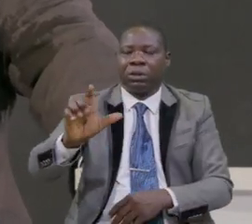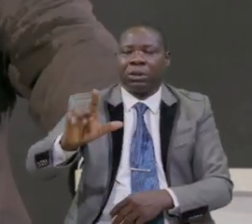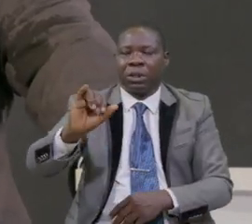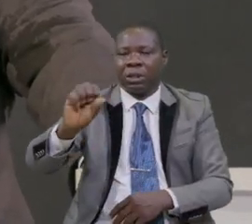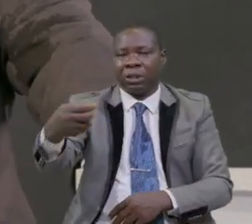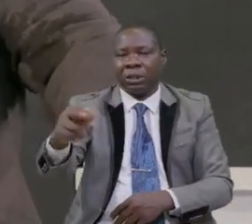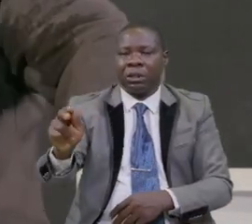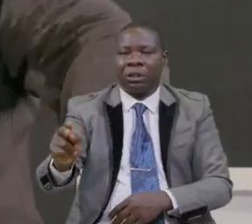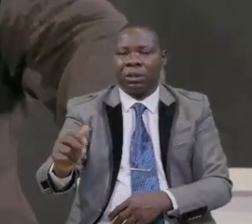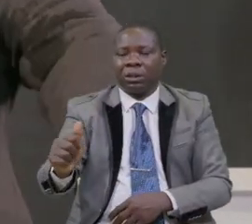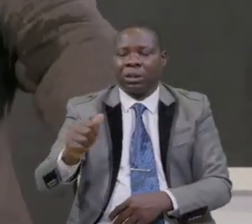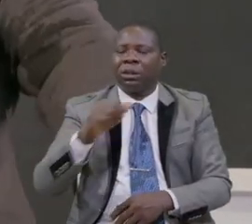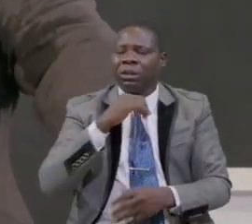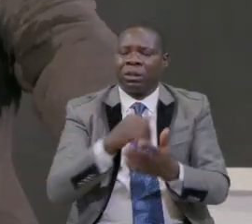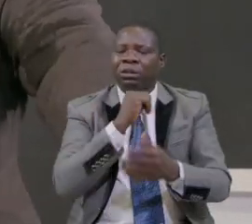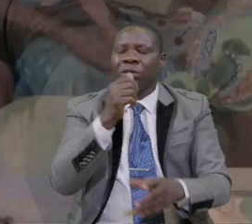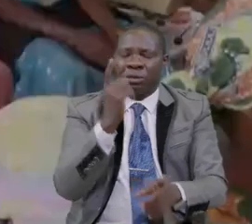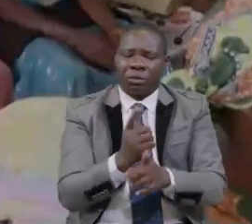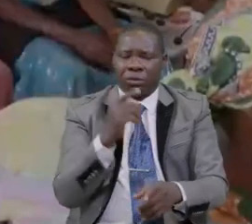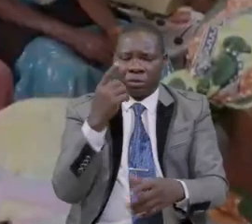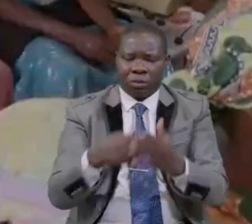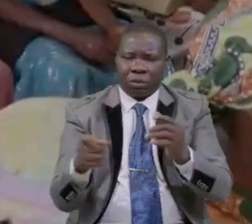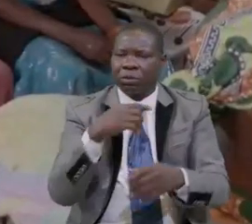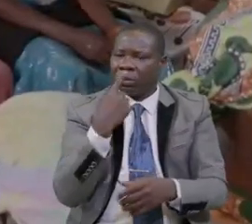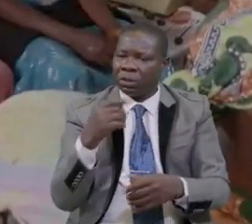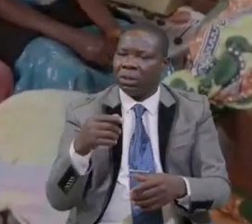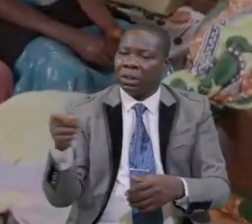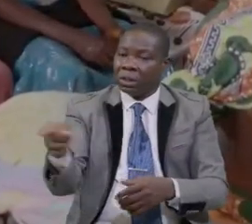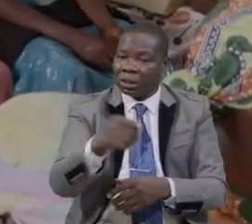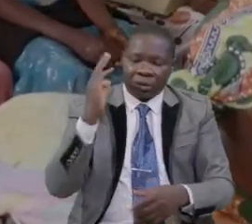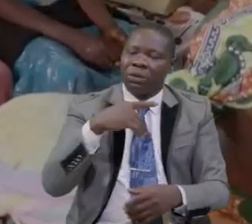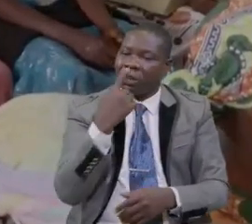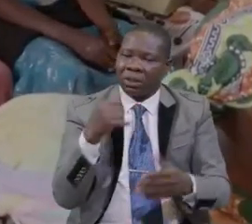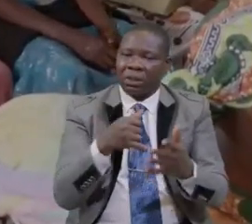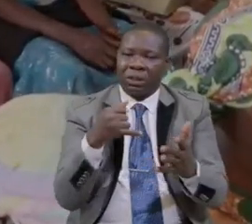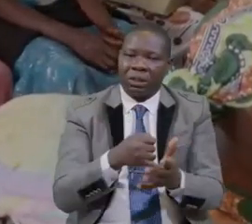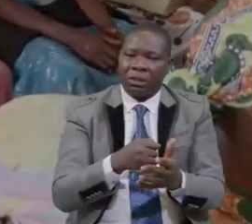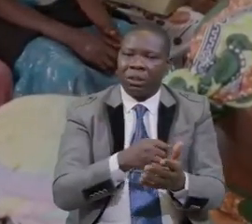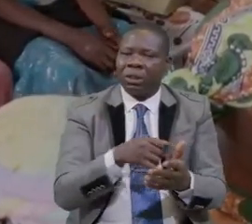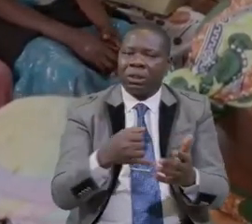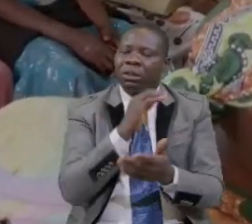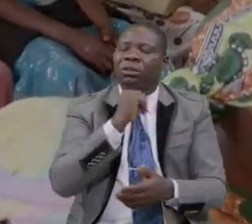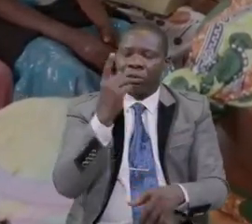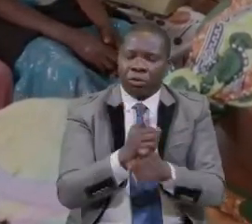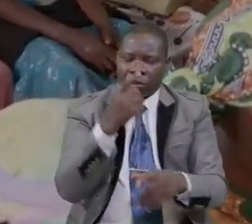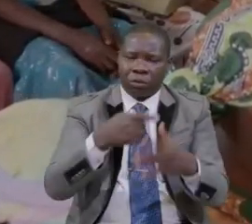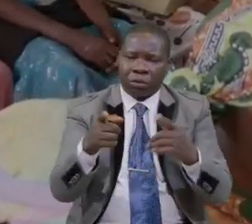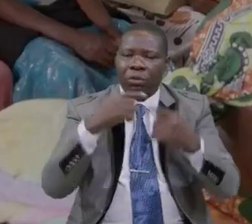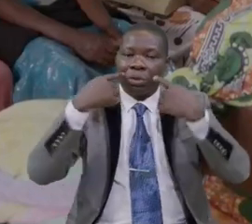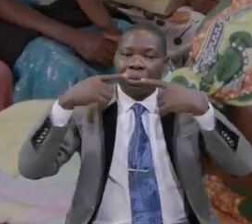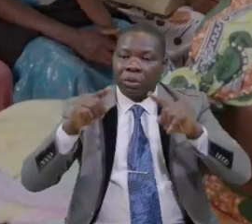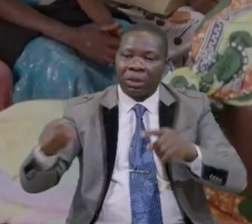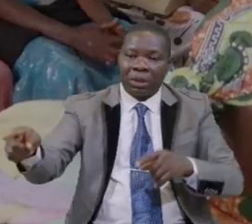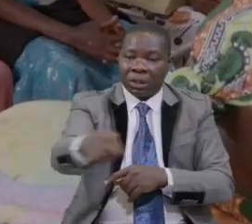Ce n'est pas ce que tu dis, ils le diront. Ce n'est pas ce que tu proclames, ils